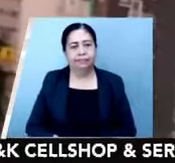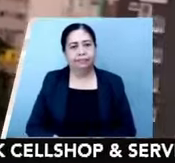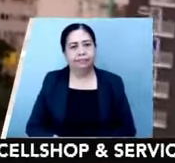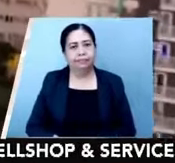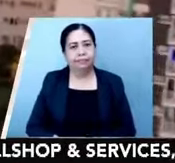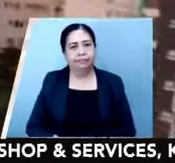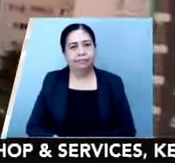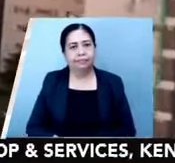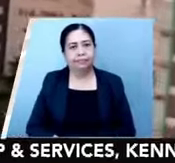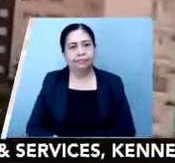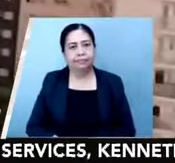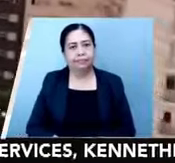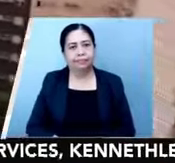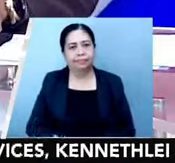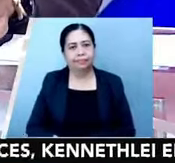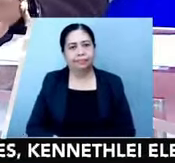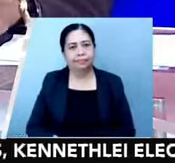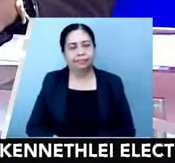News.